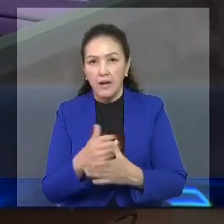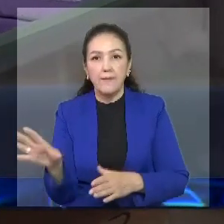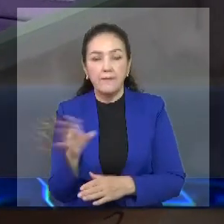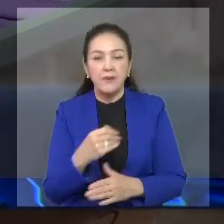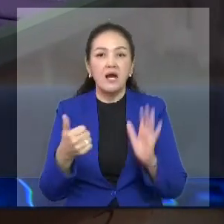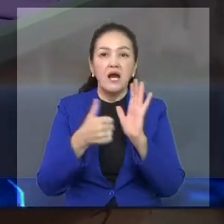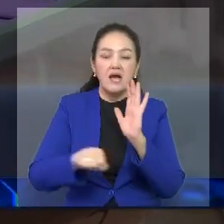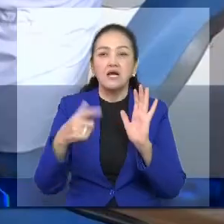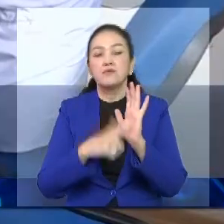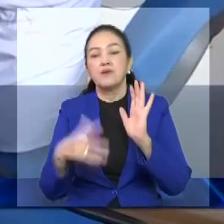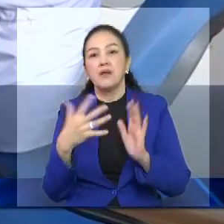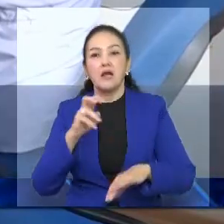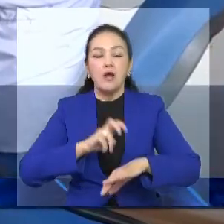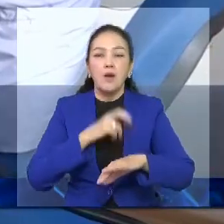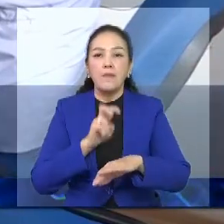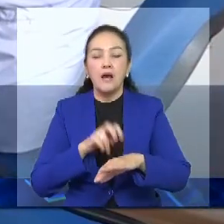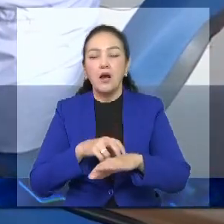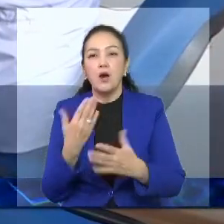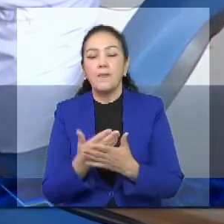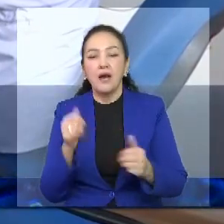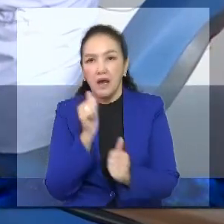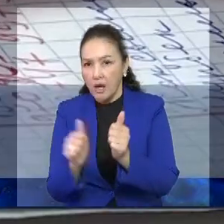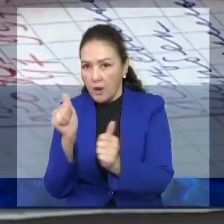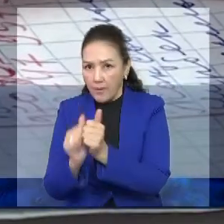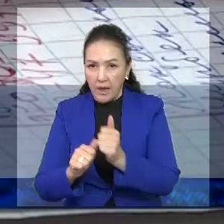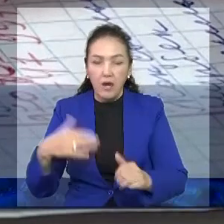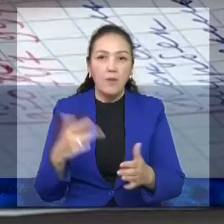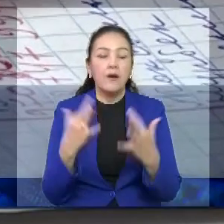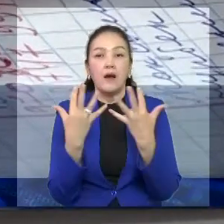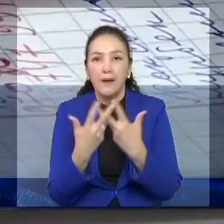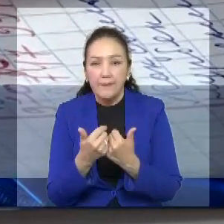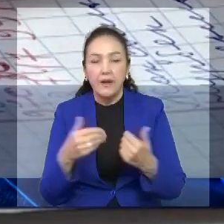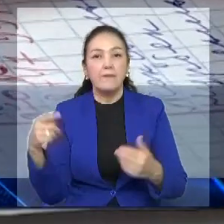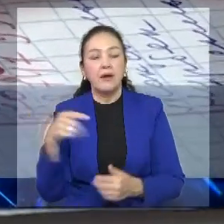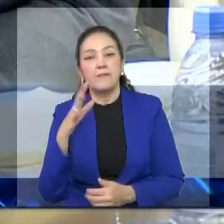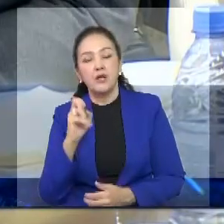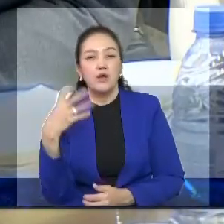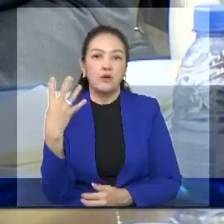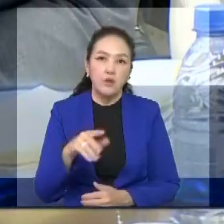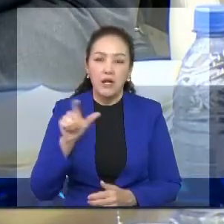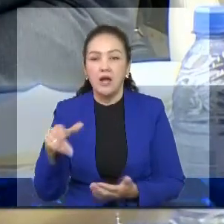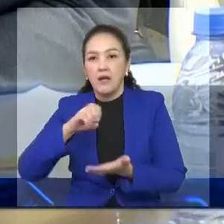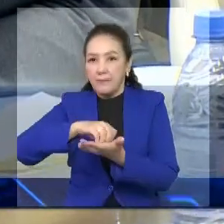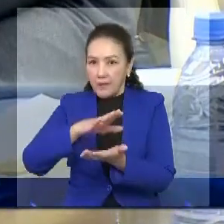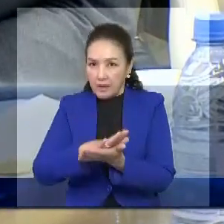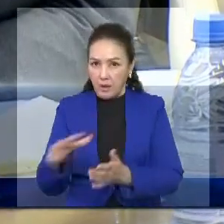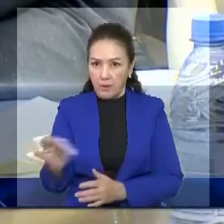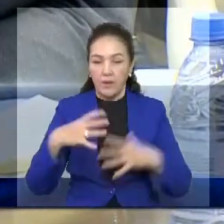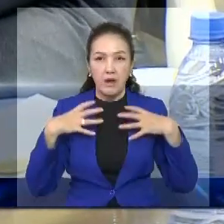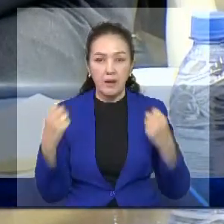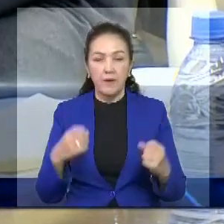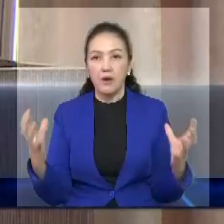Барлығы 675 дәрігерлік учаске болса, олардың әр қайсысында орта есеппен 1544 адам тіркелген. Облыстық денсаулық